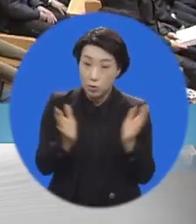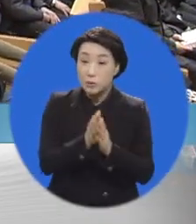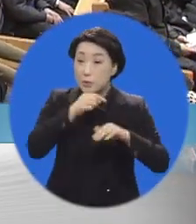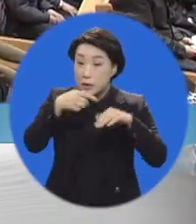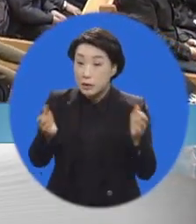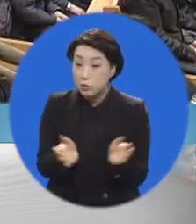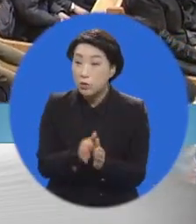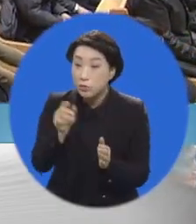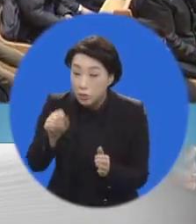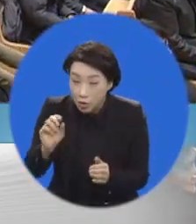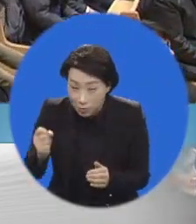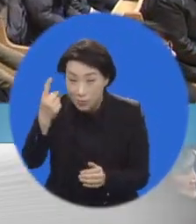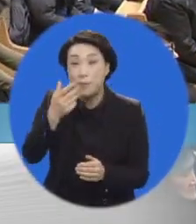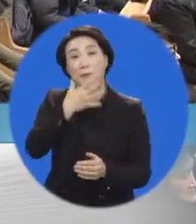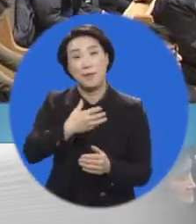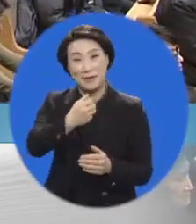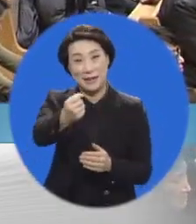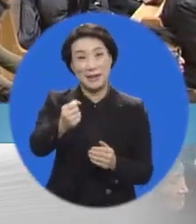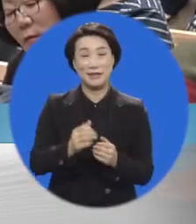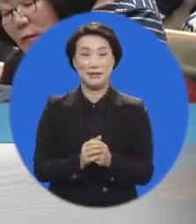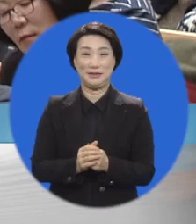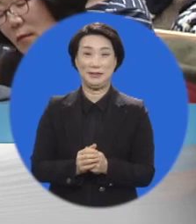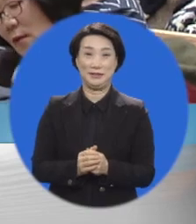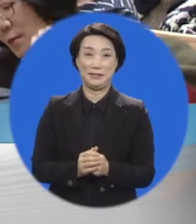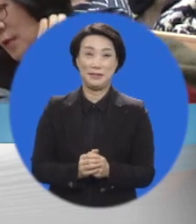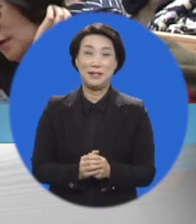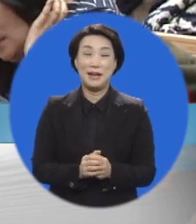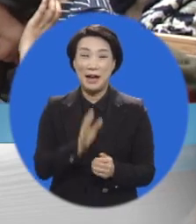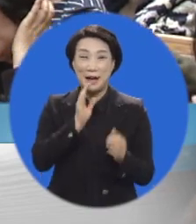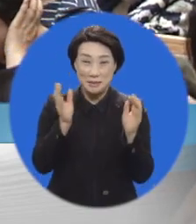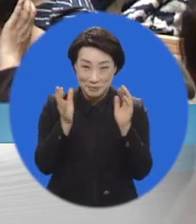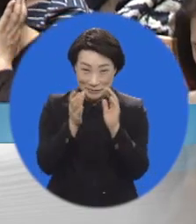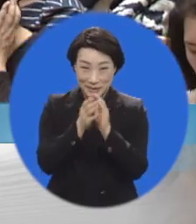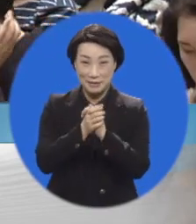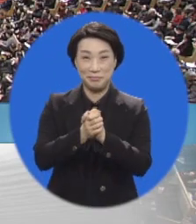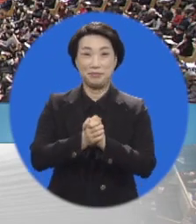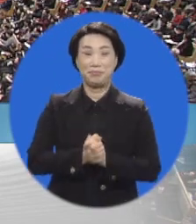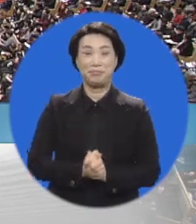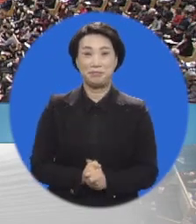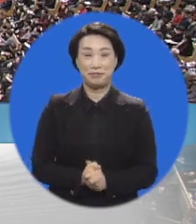족속이 너를 인하여 복을 얻을 것이니라 하신지라. 아멘.